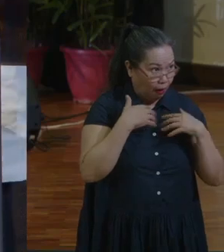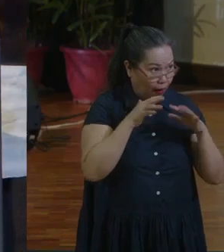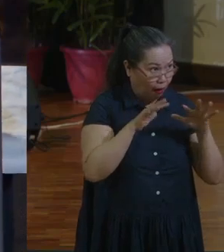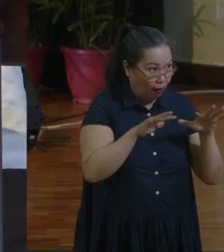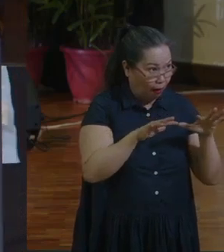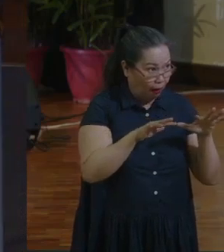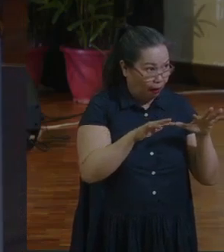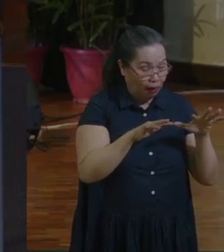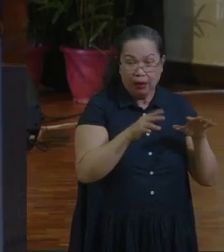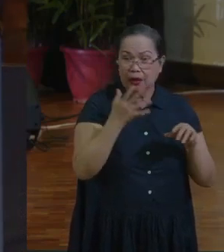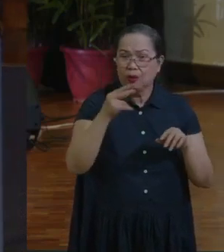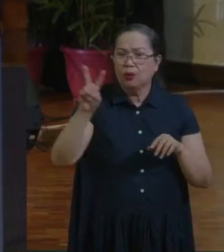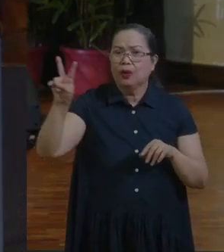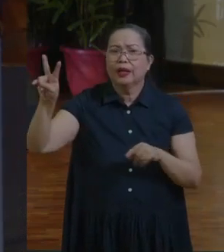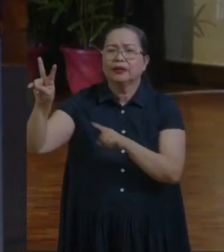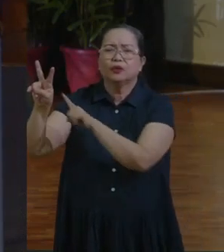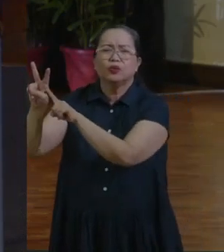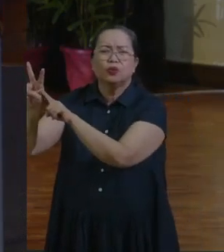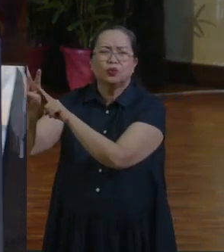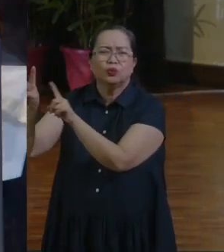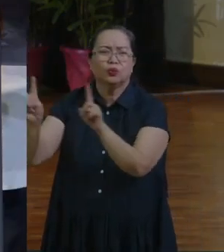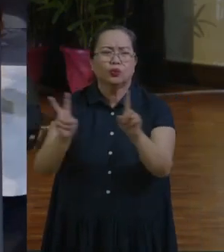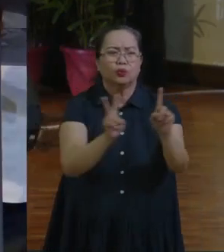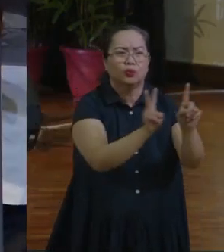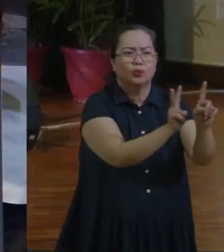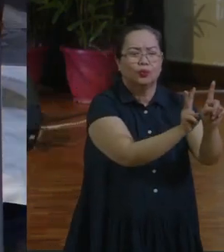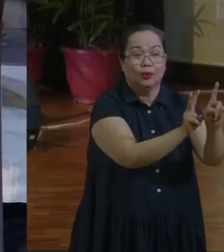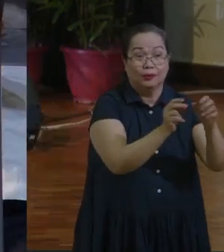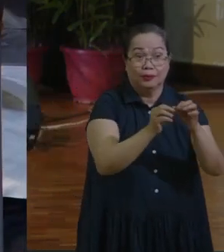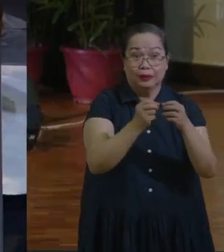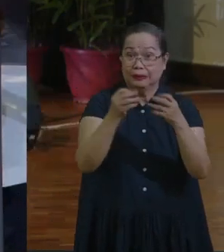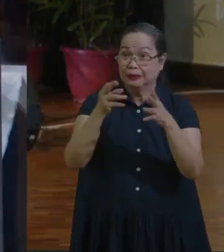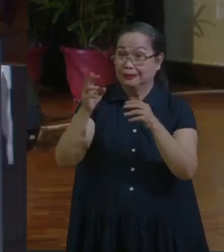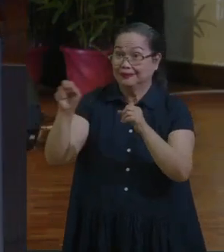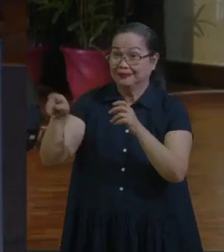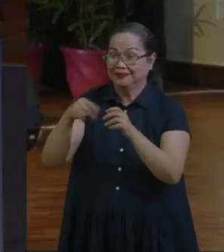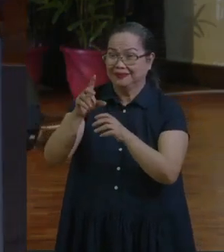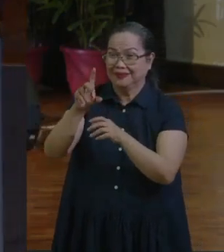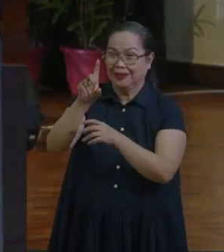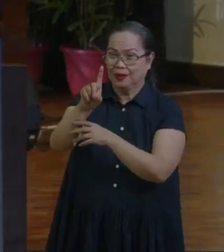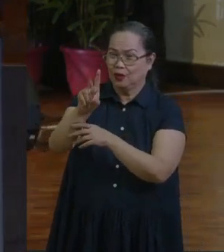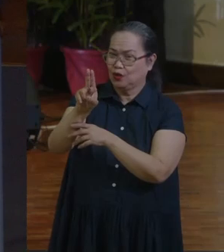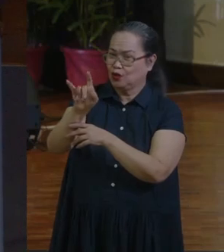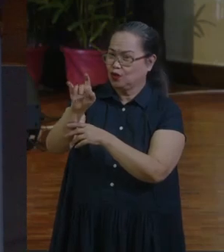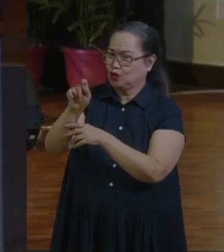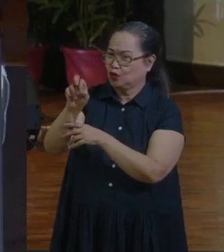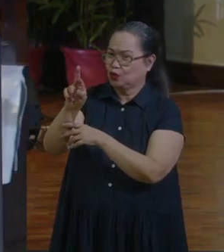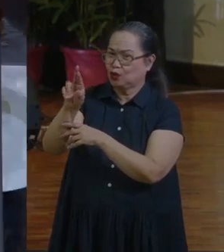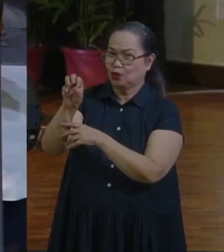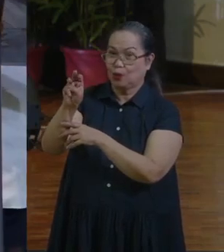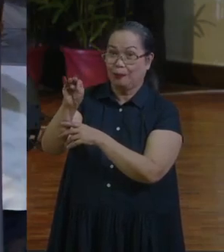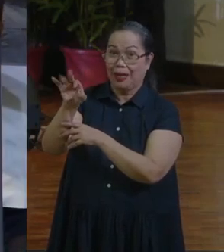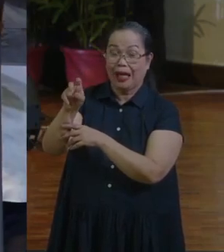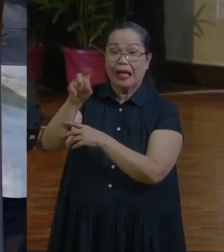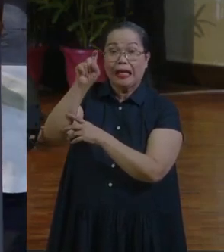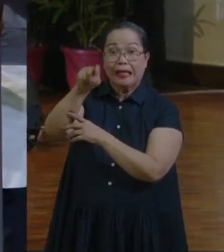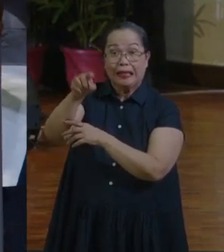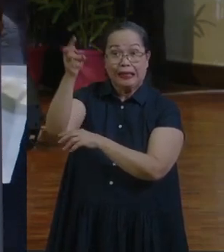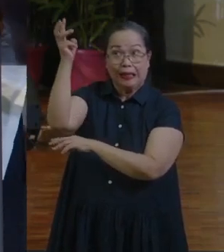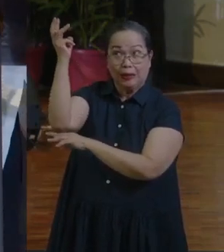Pastor, bakit kaya dalawa ang pinadala niya? Hindi ba merong rule sa Deuteronomy na ang katotohanan